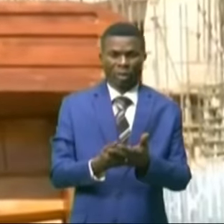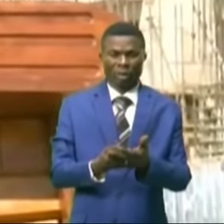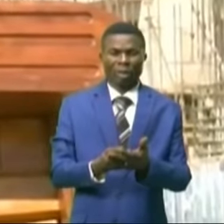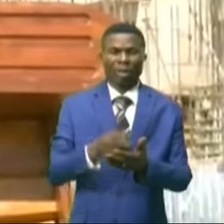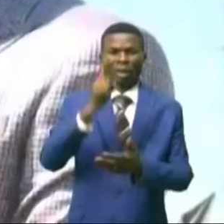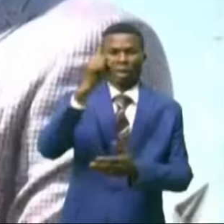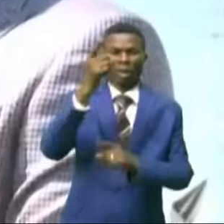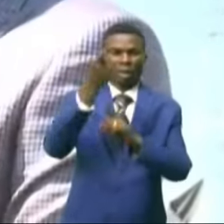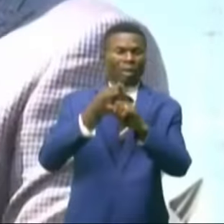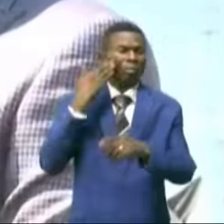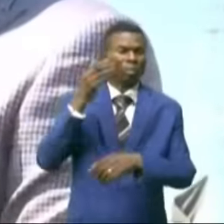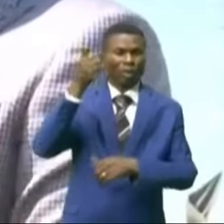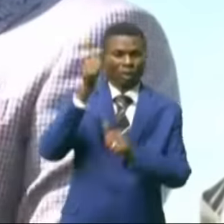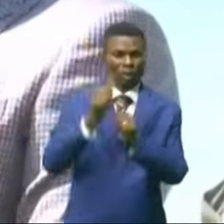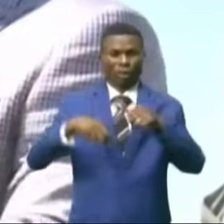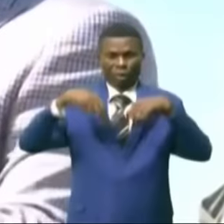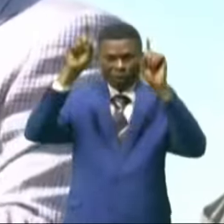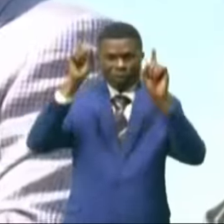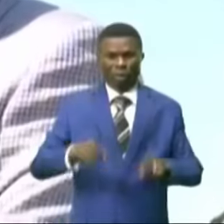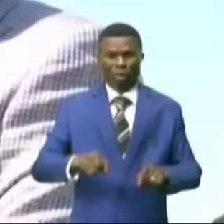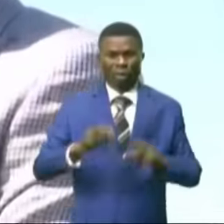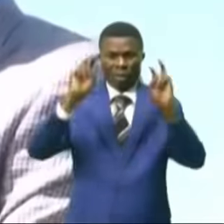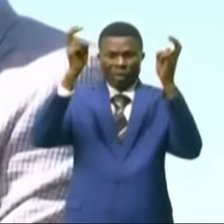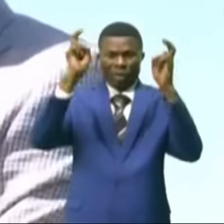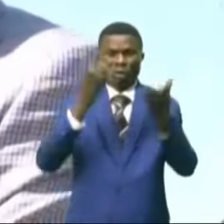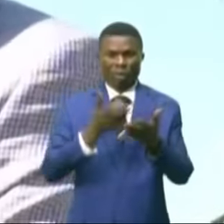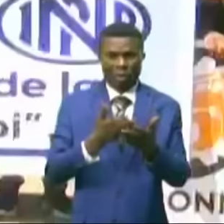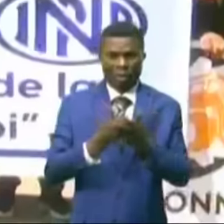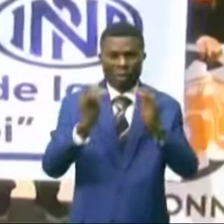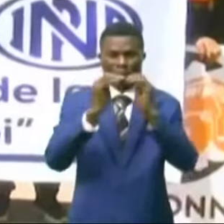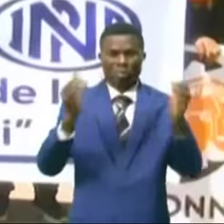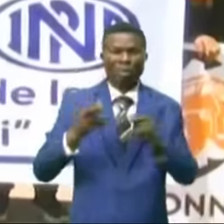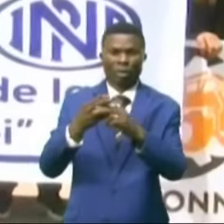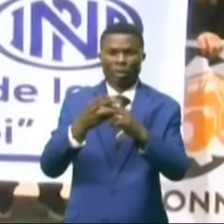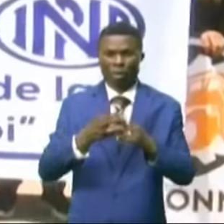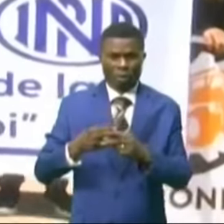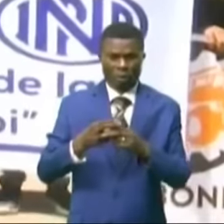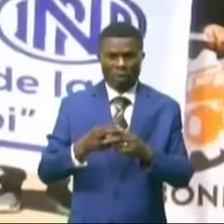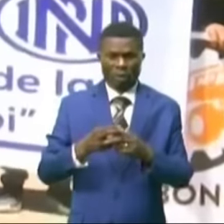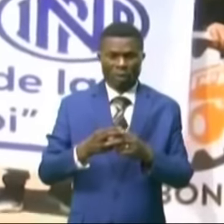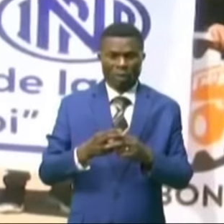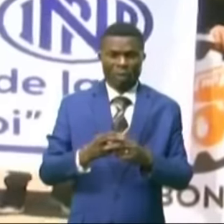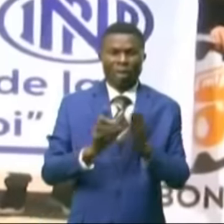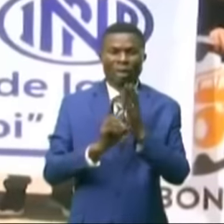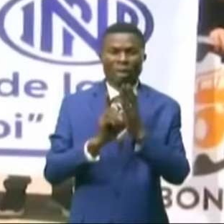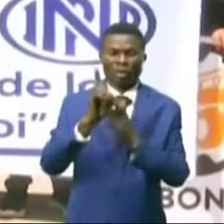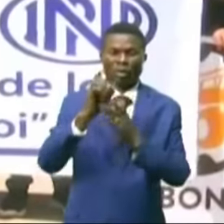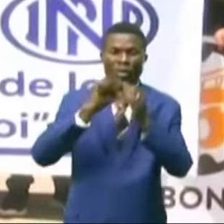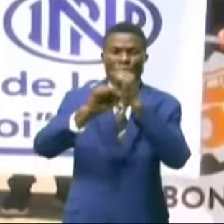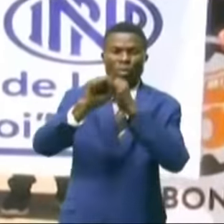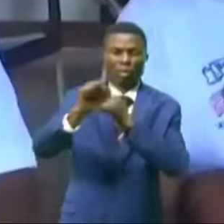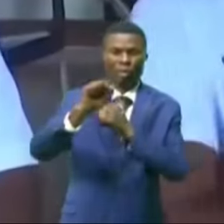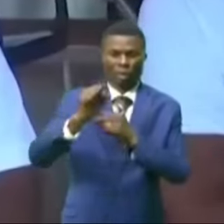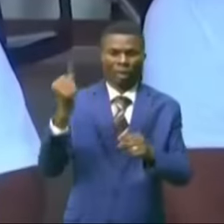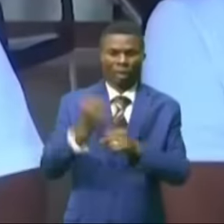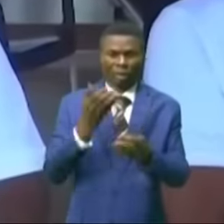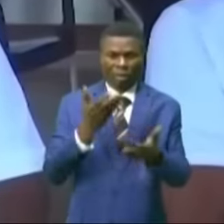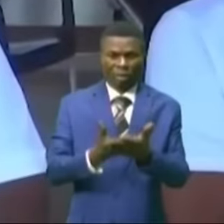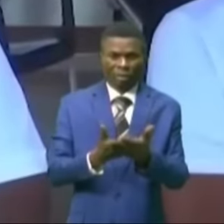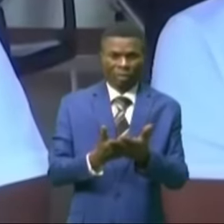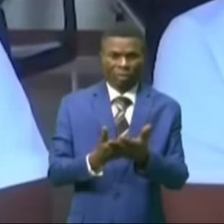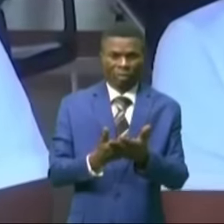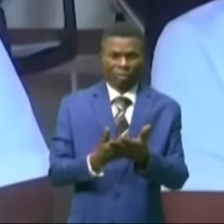mai de chaque année et qui a pour thème paix et sécurité, gage de la promotion de l'emploi. En vue de